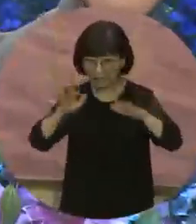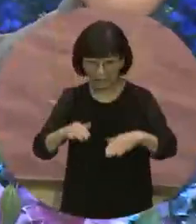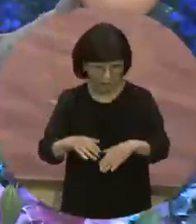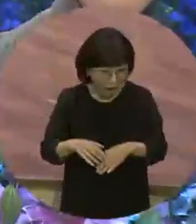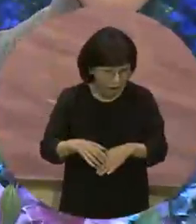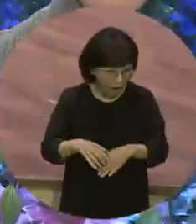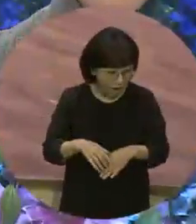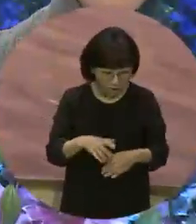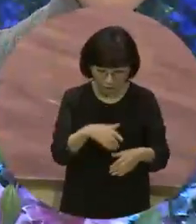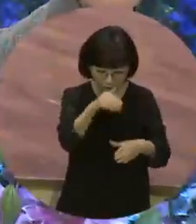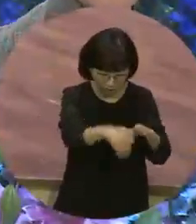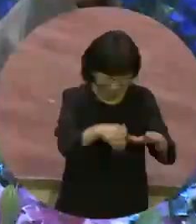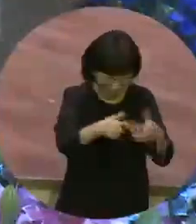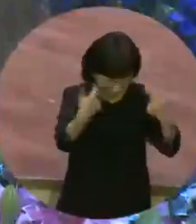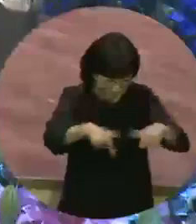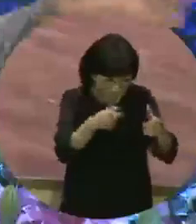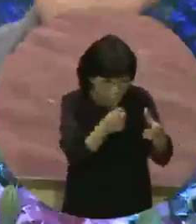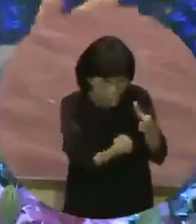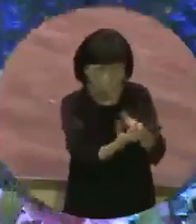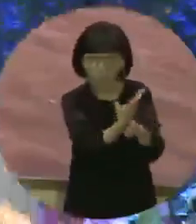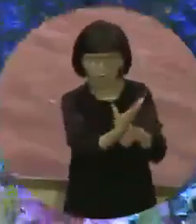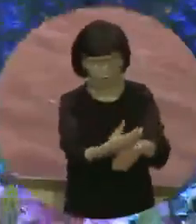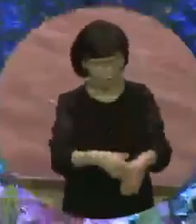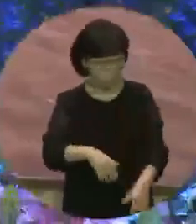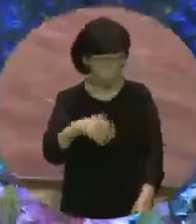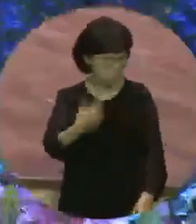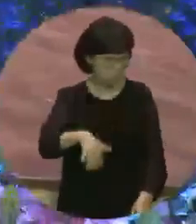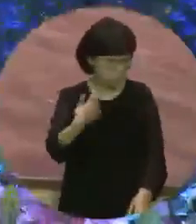없는 사건이거든, 이게. 아니, 저럴 수가 있나?